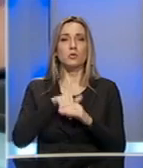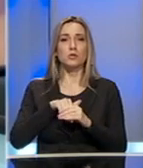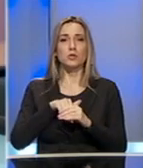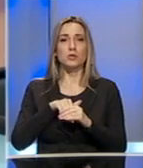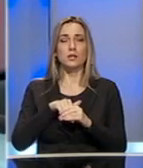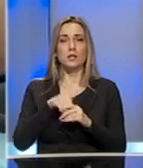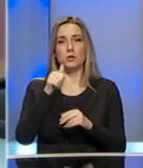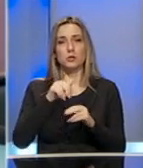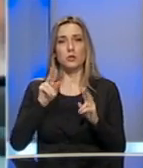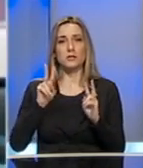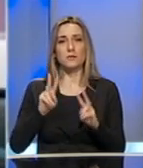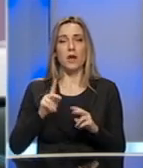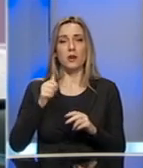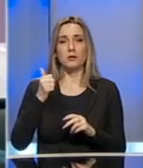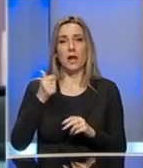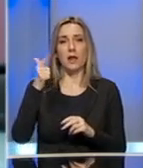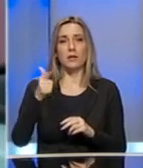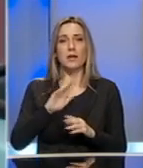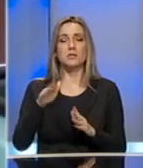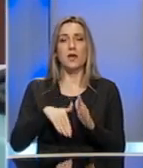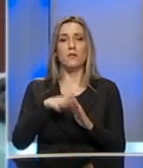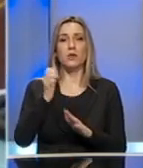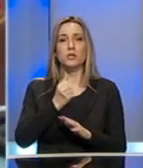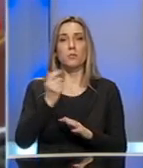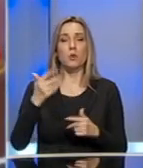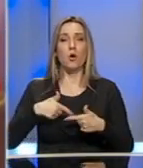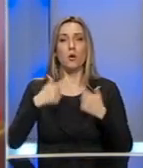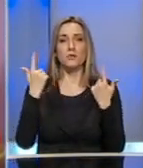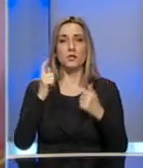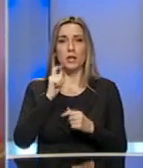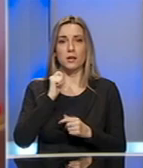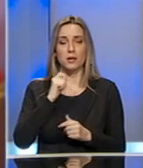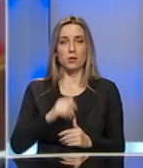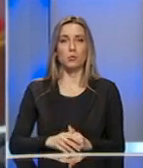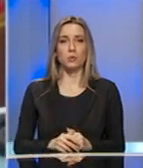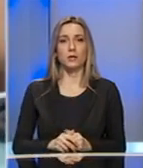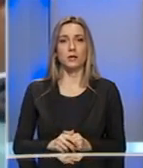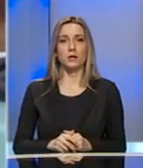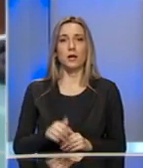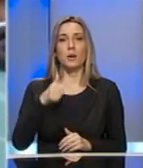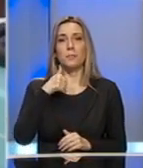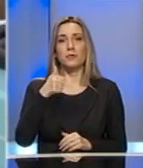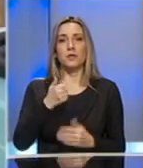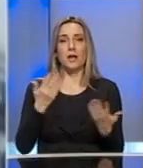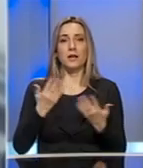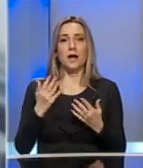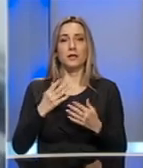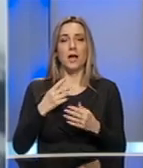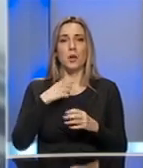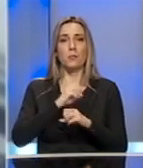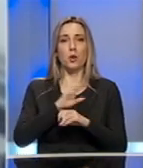što stvarno iz dana u dan sve veći je broj osviještenih ljudi. Prvi dan kada je